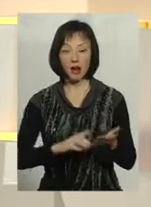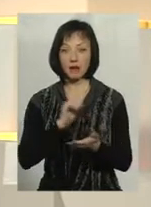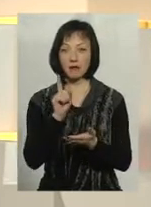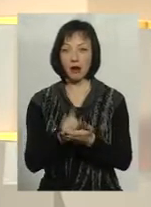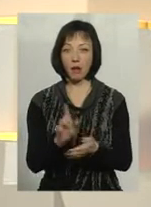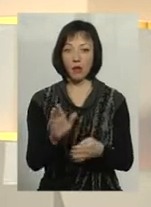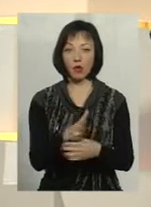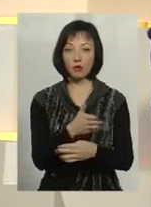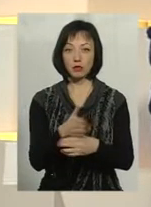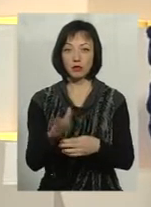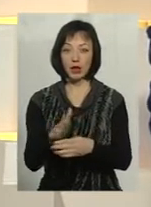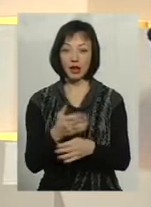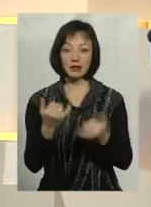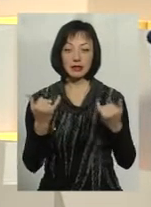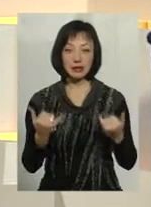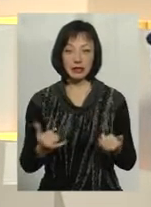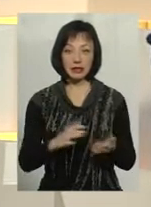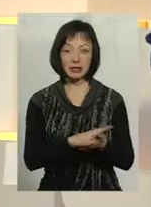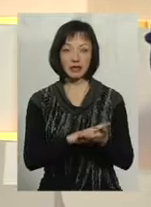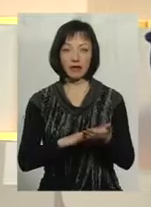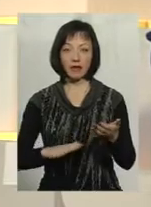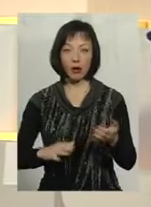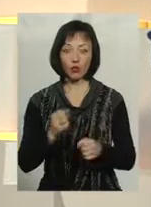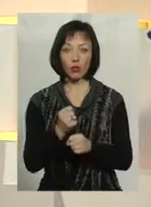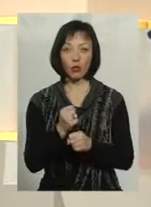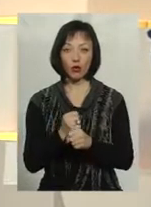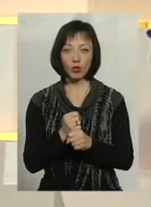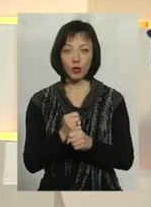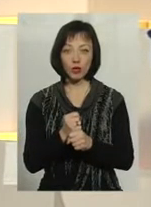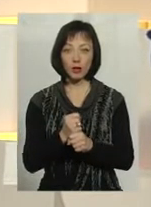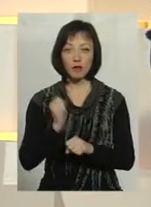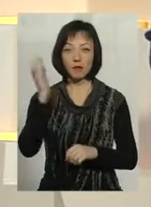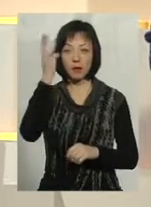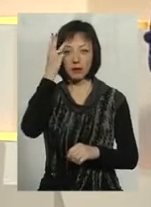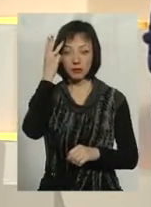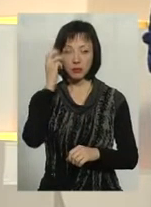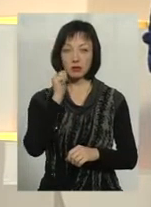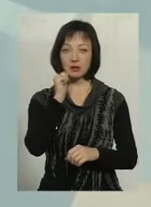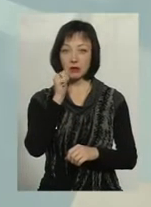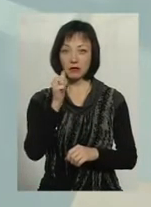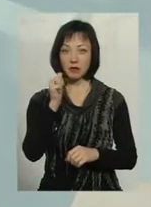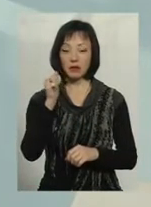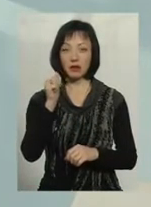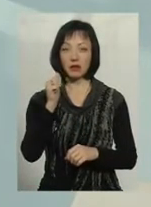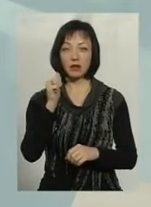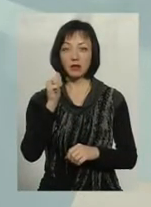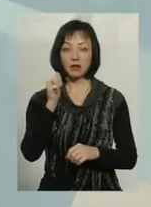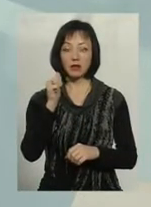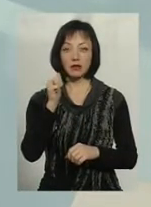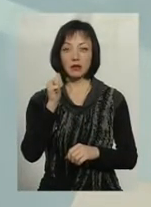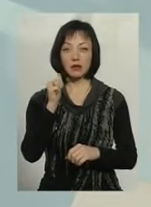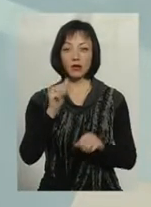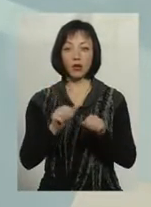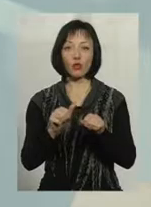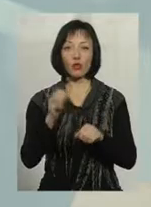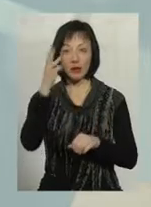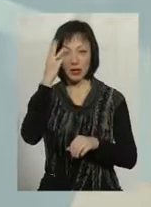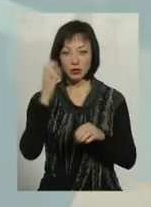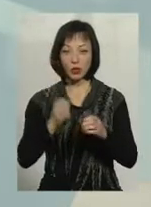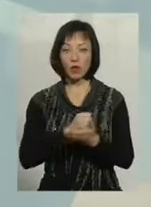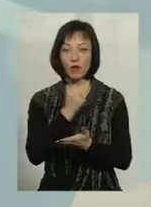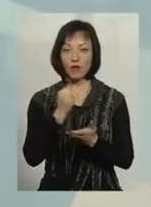все, що ми можемо, все, що від нас залежить, як на регіональному рівні робимо зустрічі з чиновництвом, з контролюючими